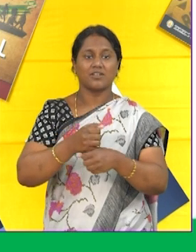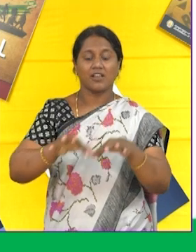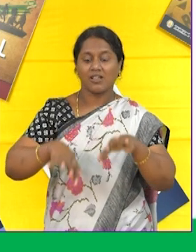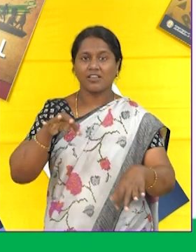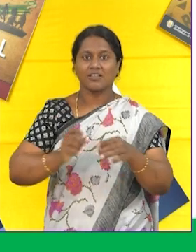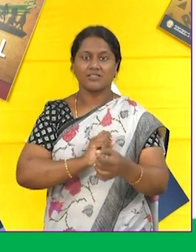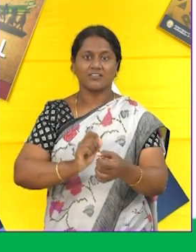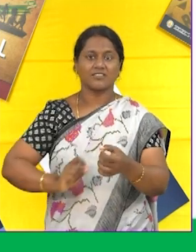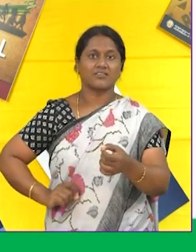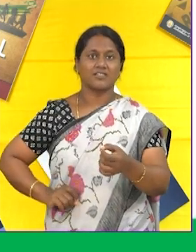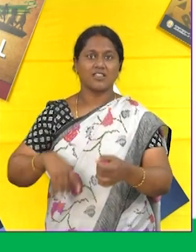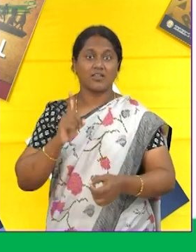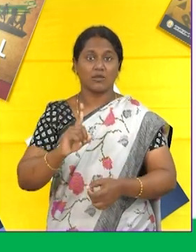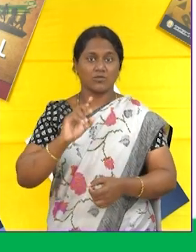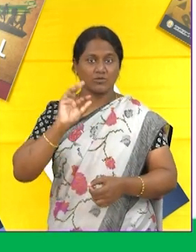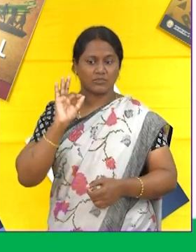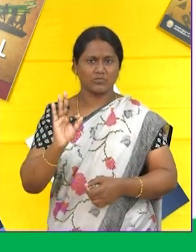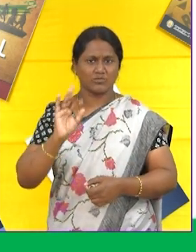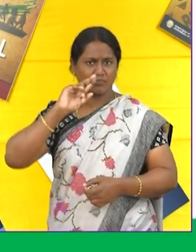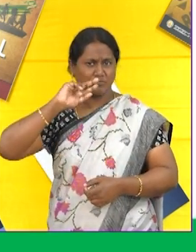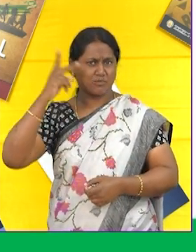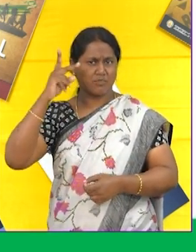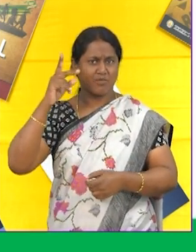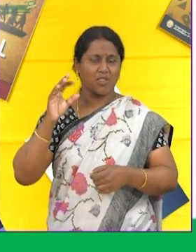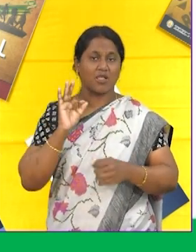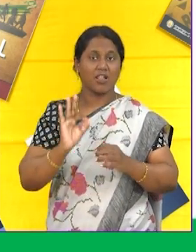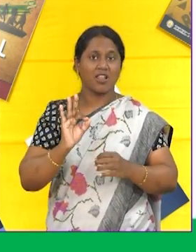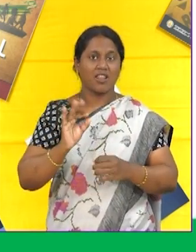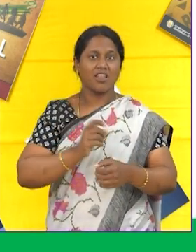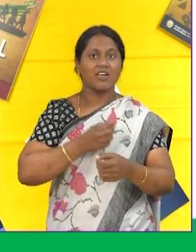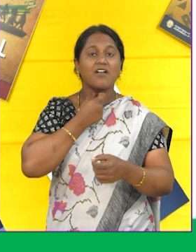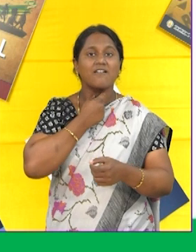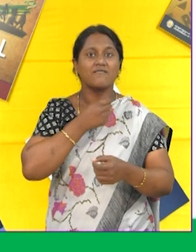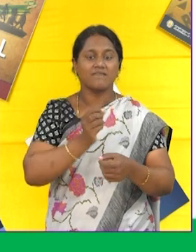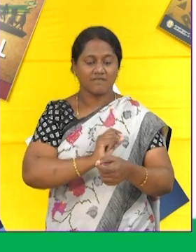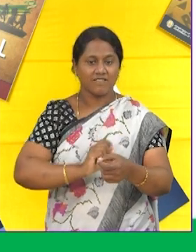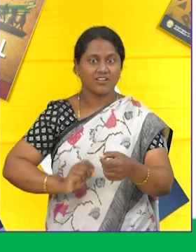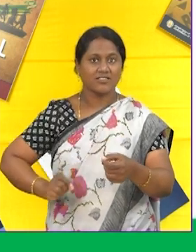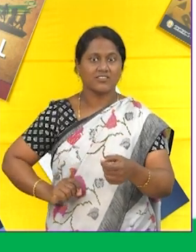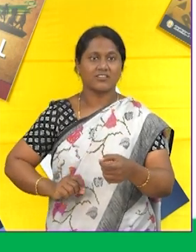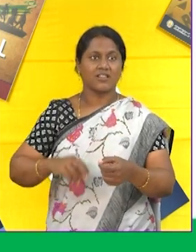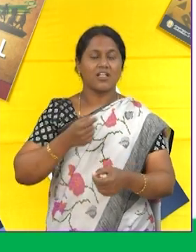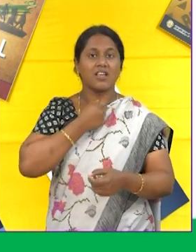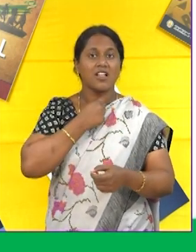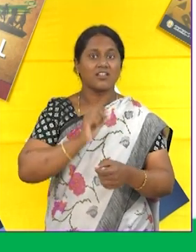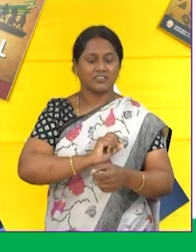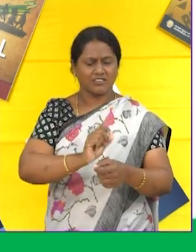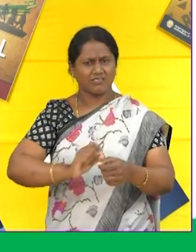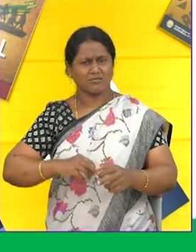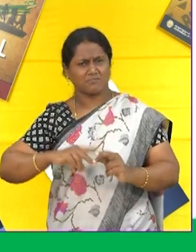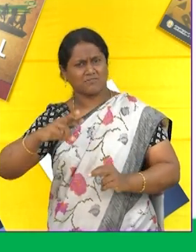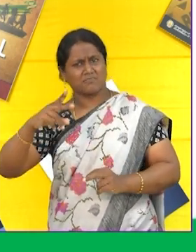books. He was one of the most popular humorists of his time as he celebrated the comic frustration